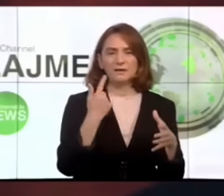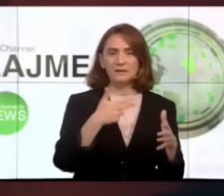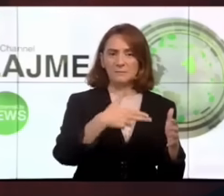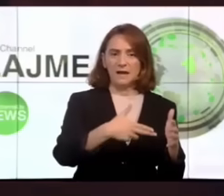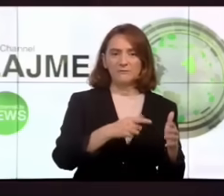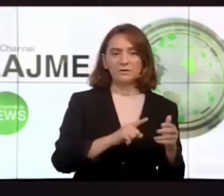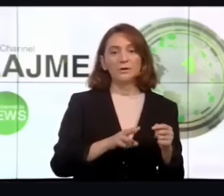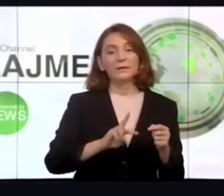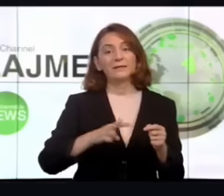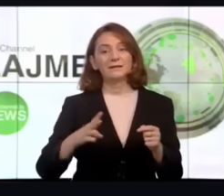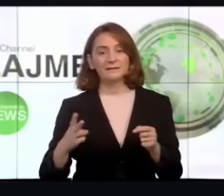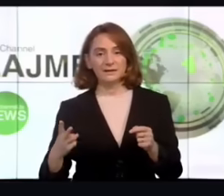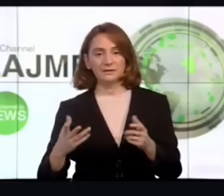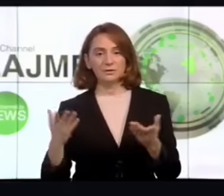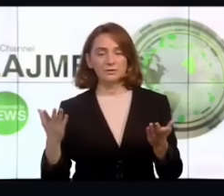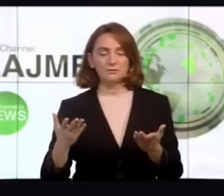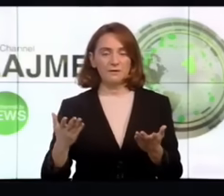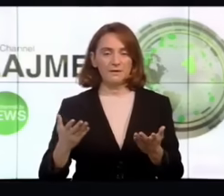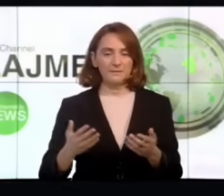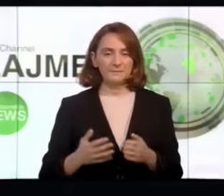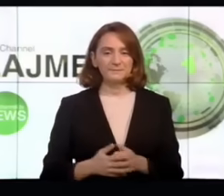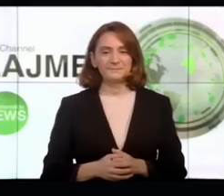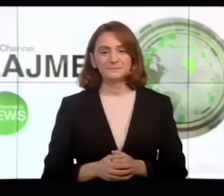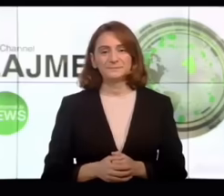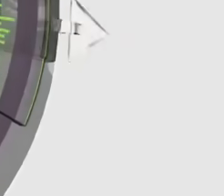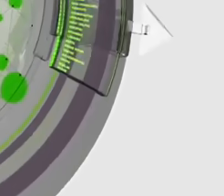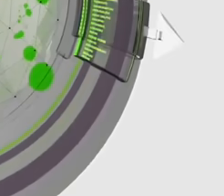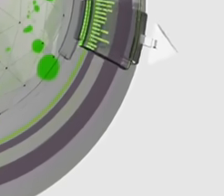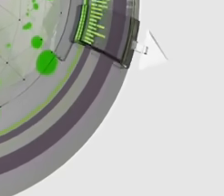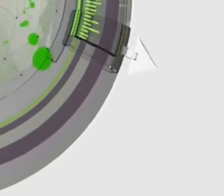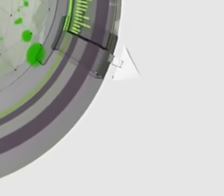në industrinë e naftës në Shqipëri.